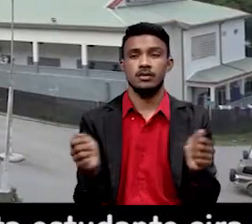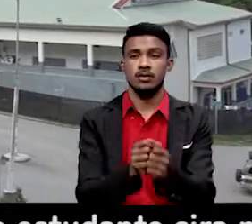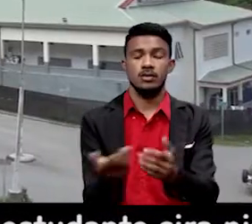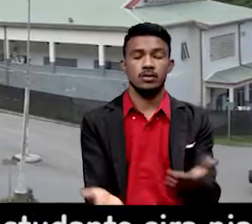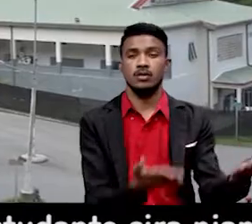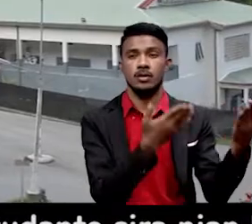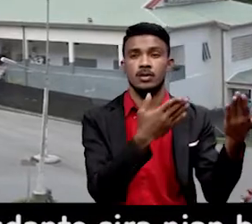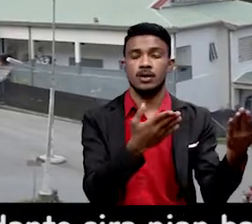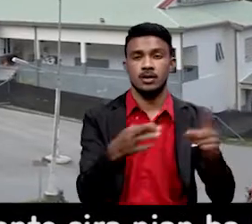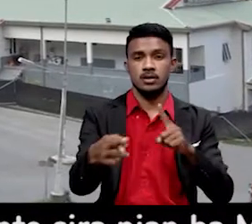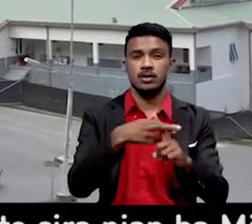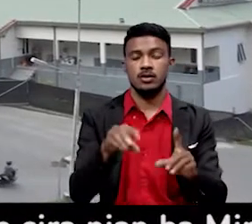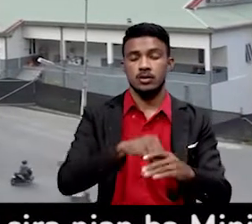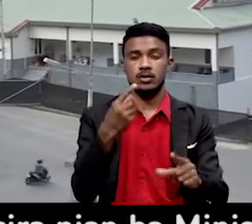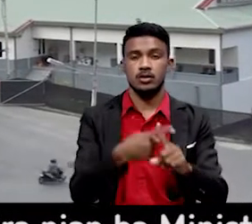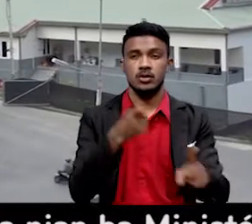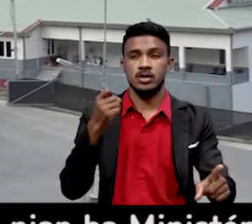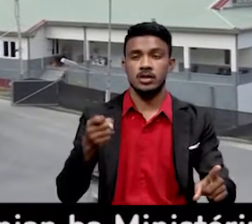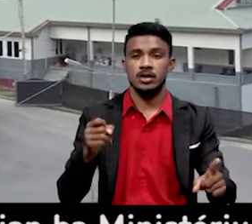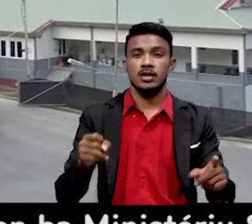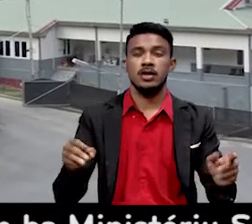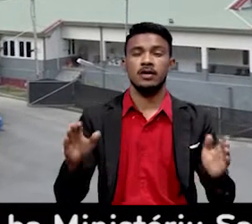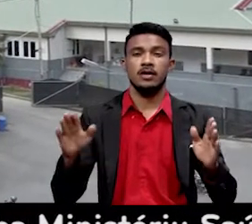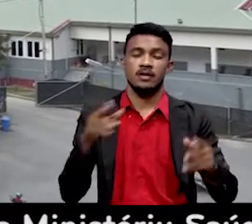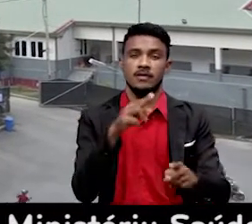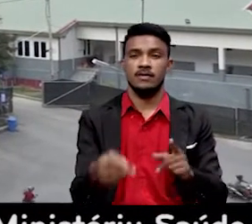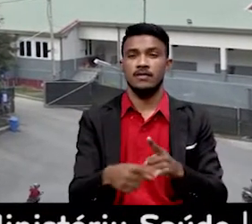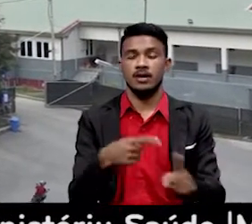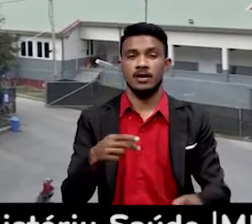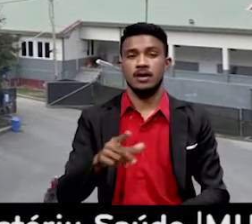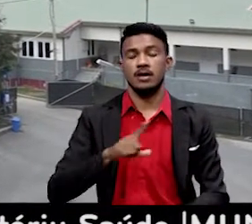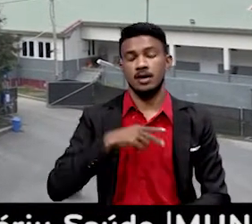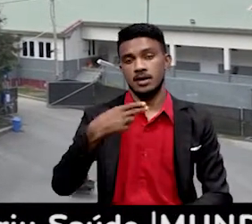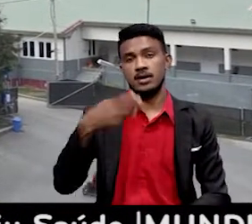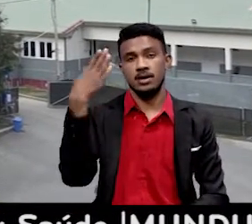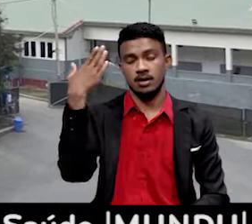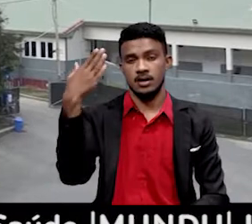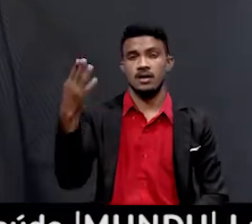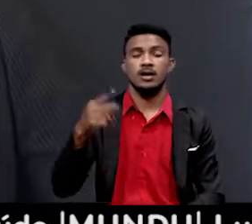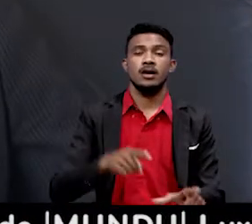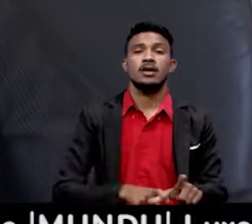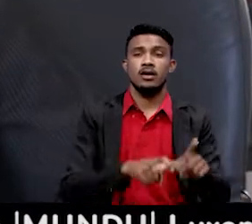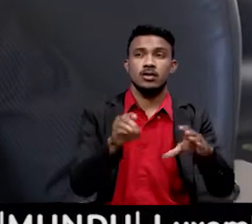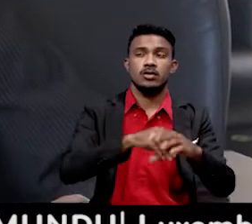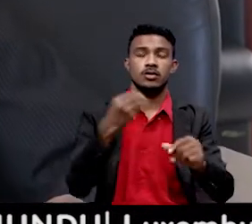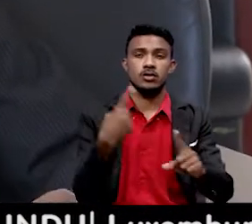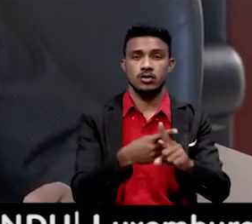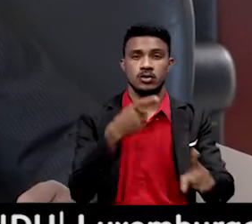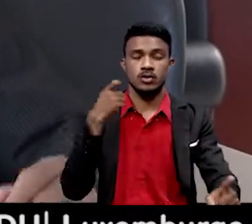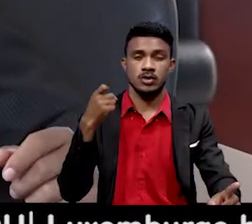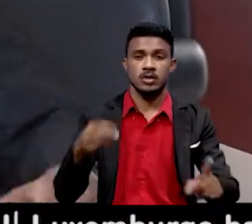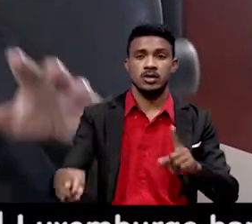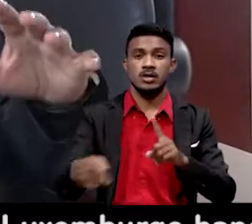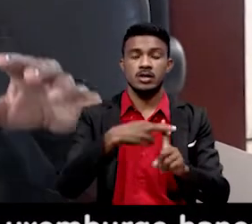ba fakar iha mortuari hospital wire wisada lahane. Ni tenta atu halai sai husi mortuari mai